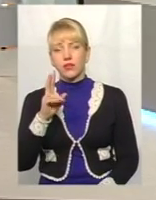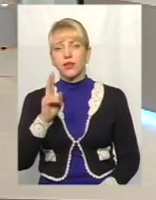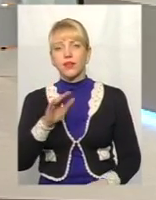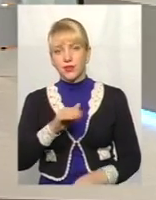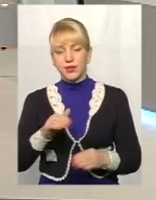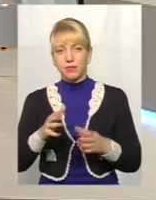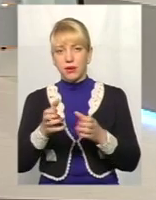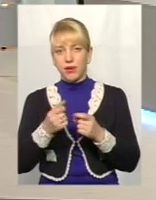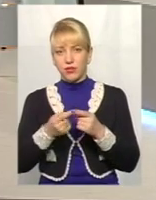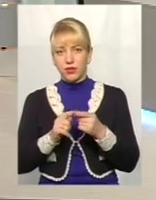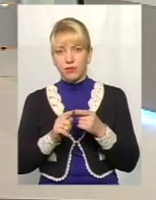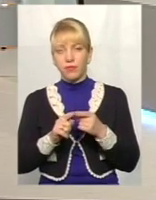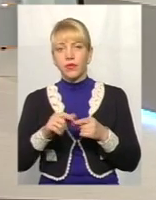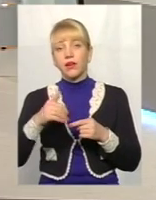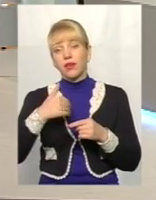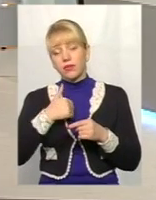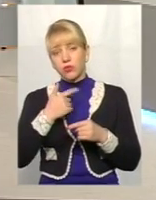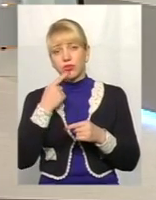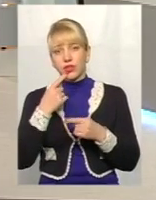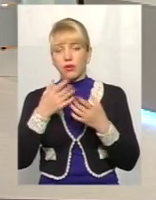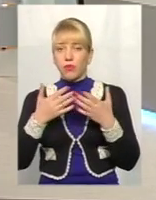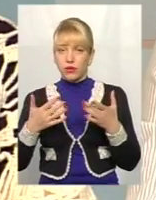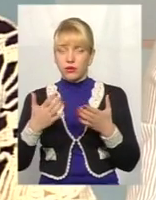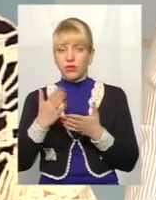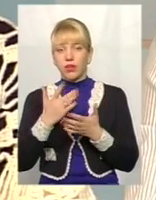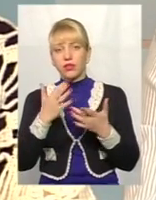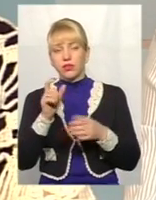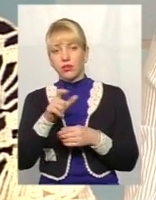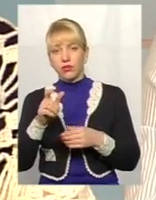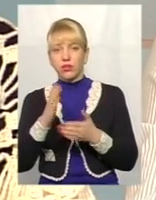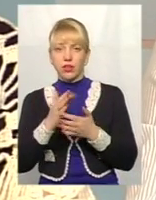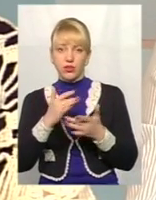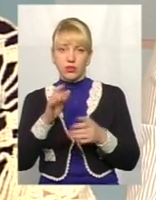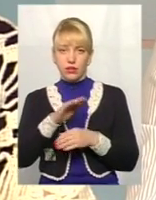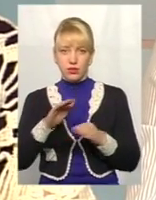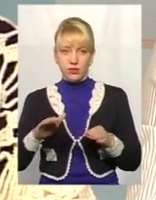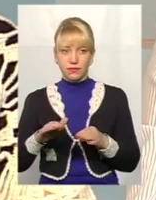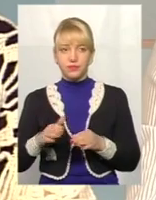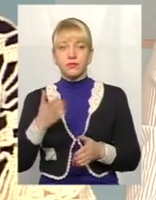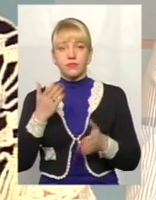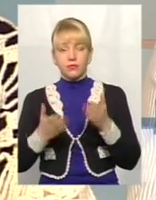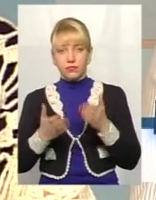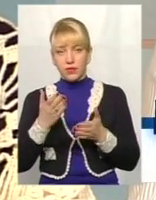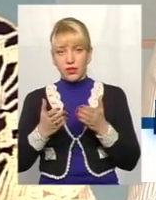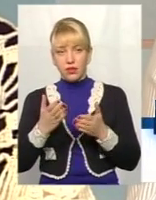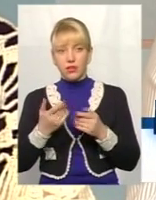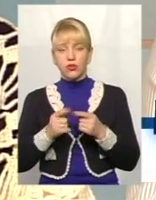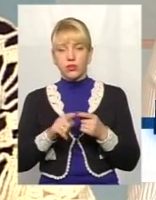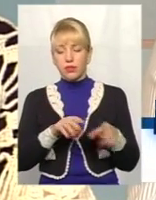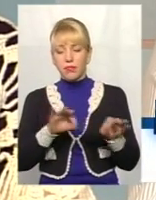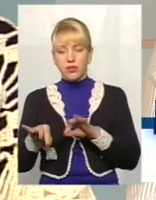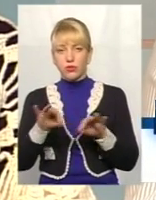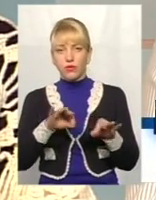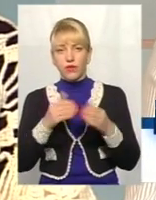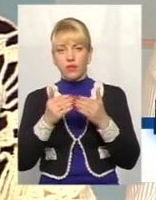інформацію? Ну, знаєте, хочеться сказати по-різному. Тобто є як різні люди, так і різні діти. Звісно, якщо це пересувна виставка і